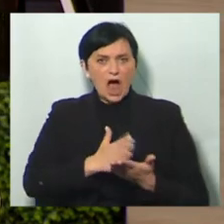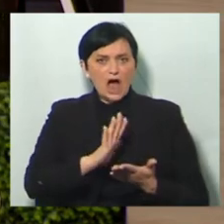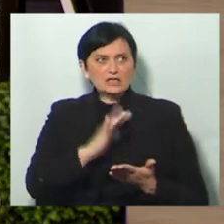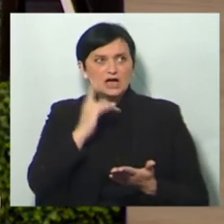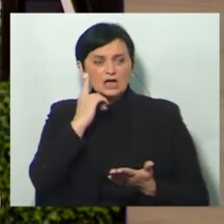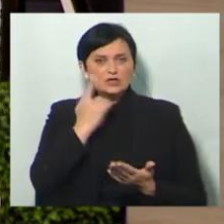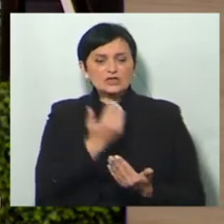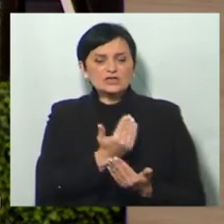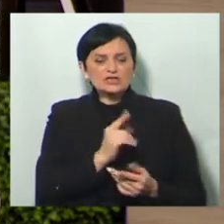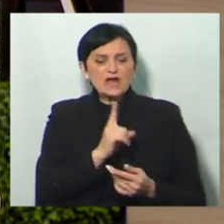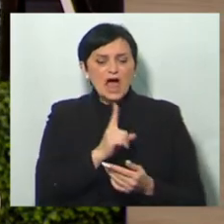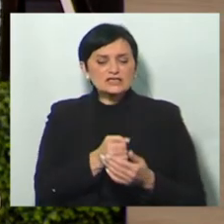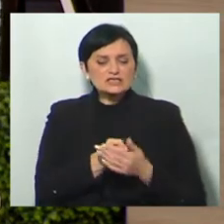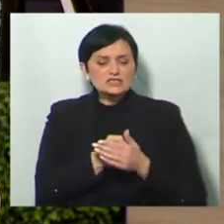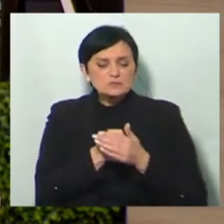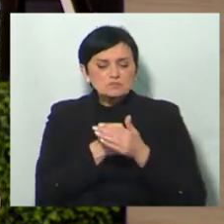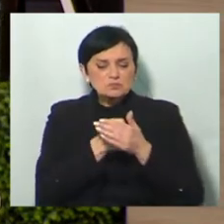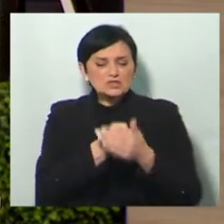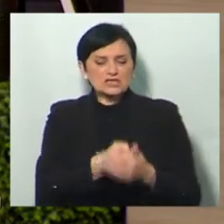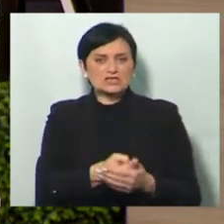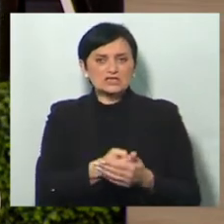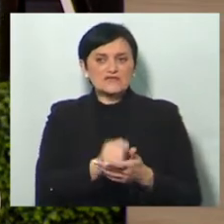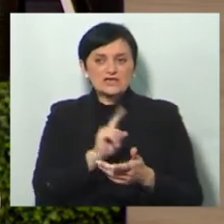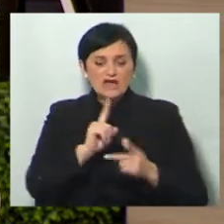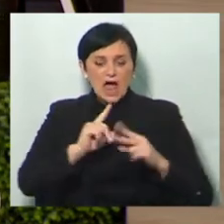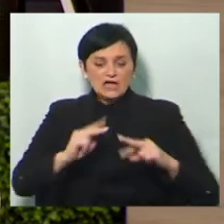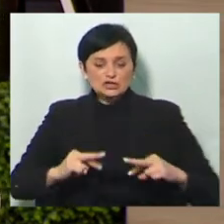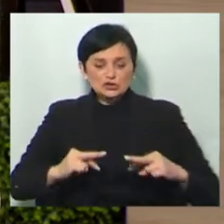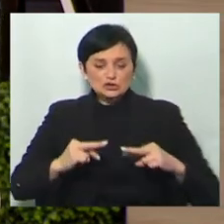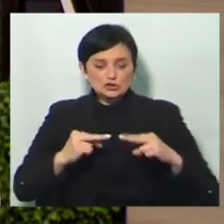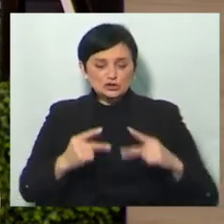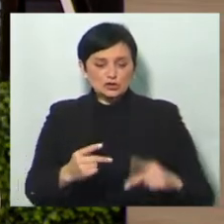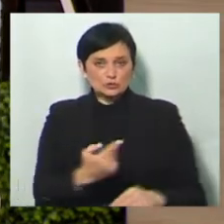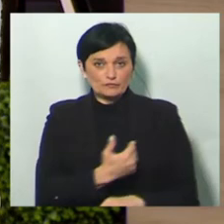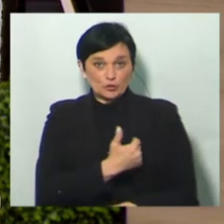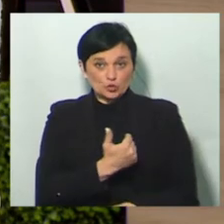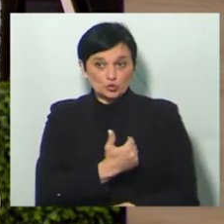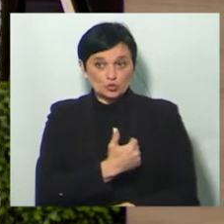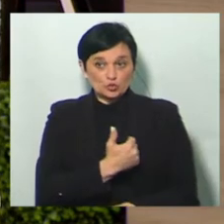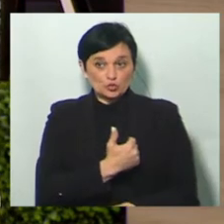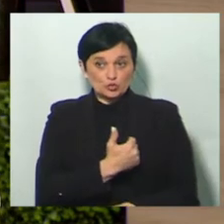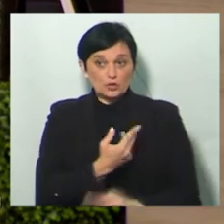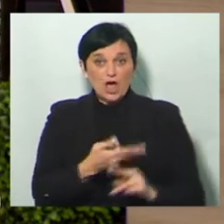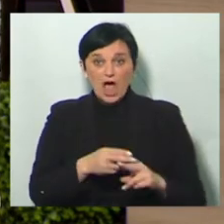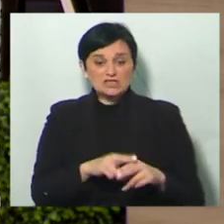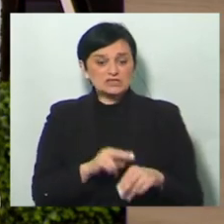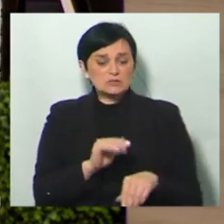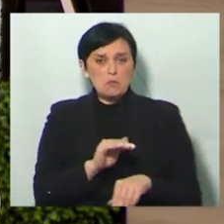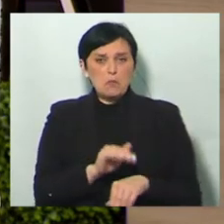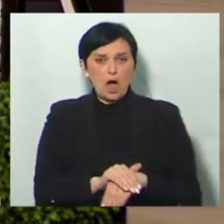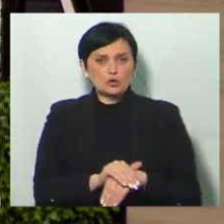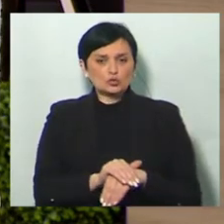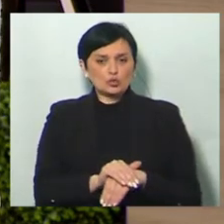მას რაღაცის მიღწევა, რაღაცის შეცვლა სურს. Და ეს